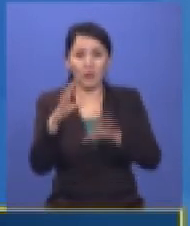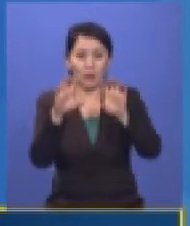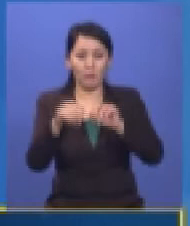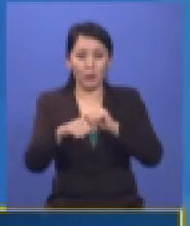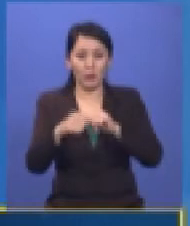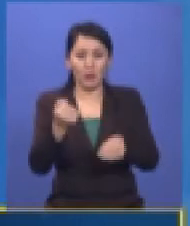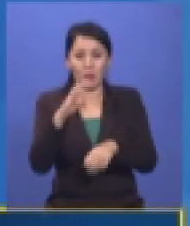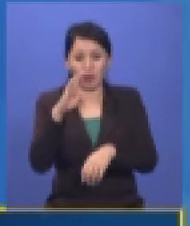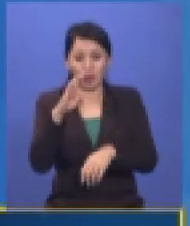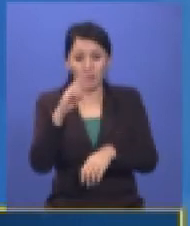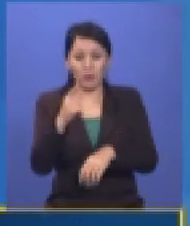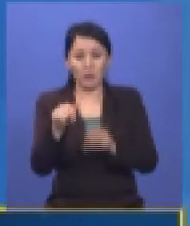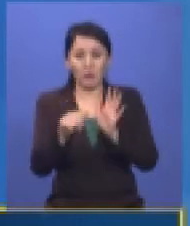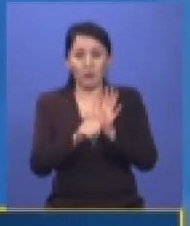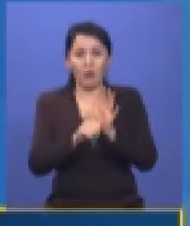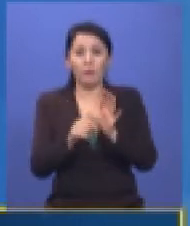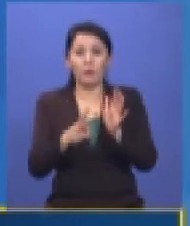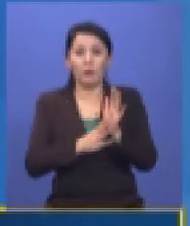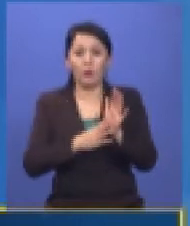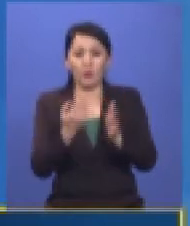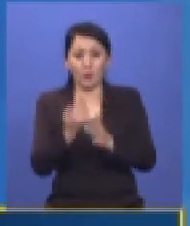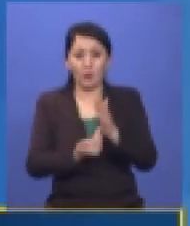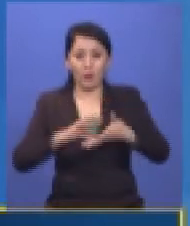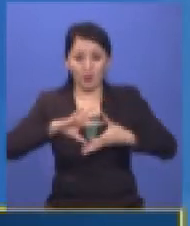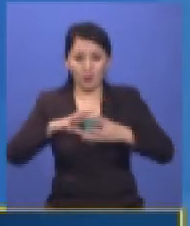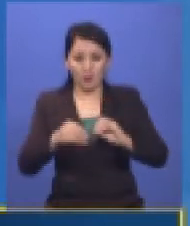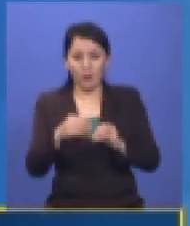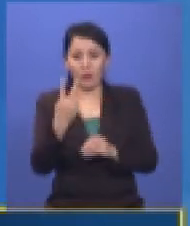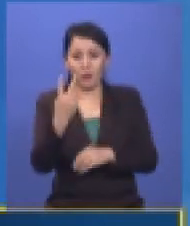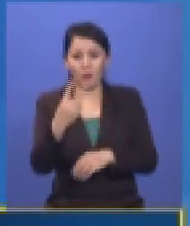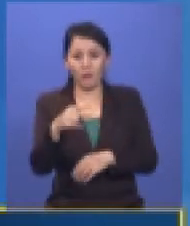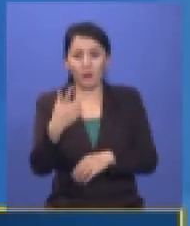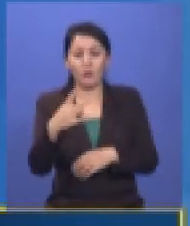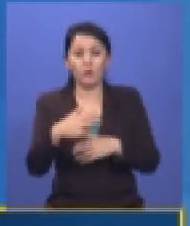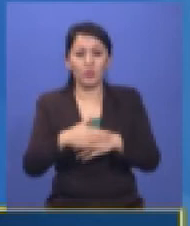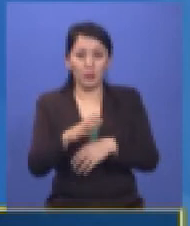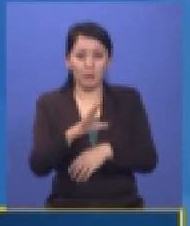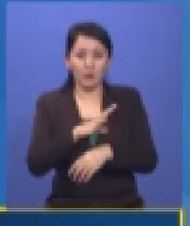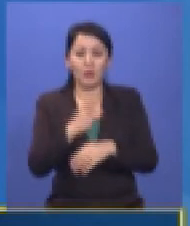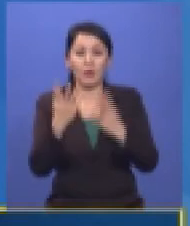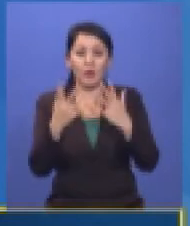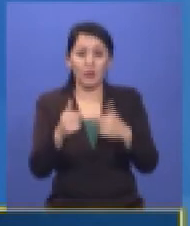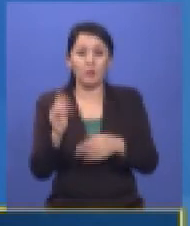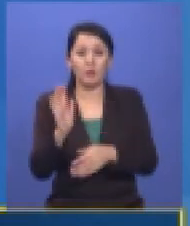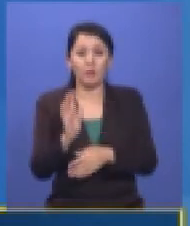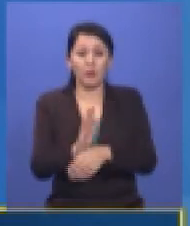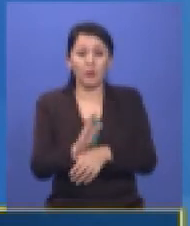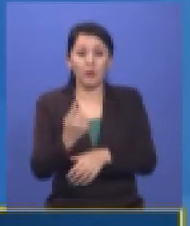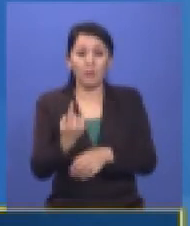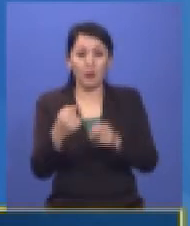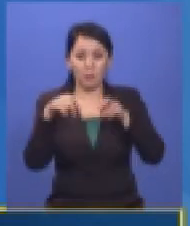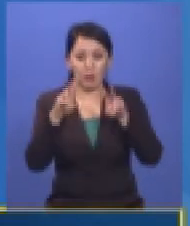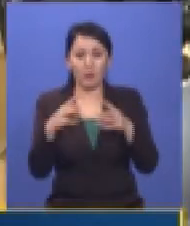анықталды. Оқылықтарды жоюға 69 ұсыным жолданды. Нәтижесінде 23-ін тәртіптік жазаға тарту туралы шешім шығарылды. Бір маман